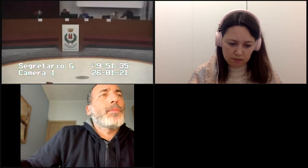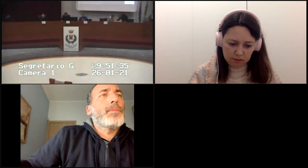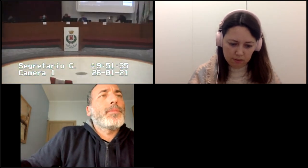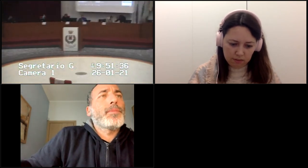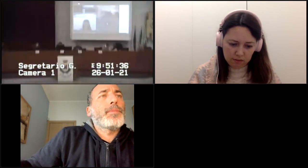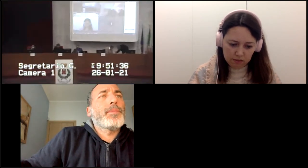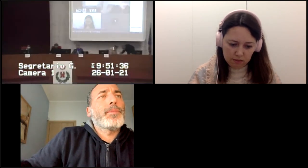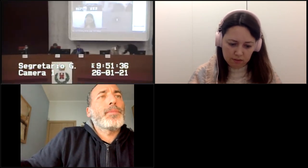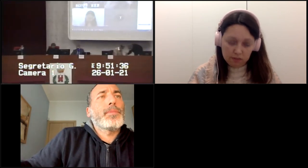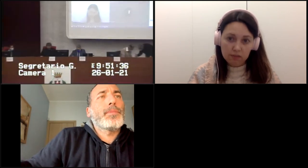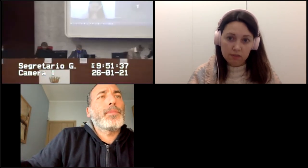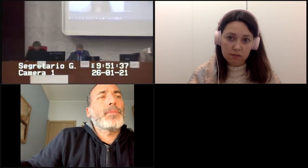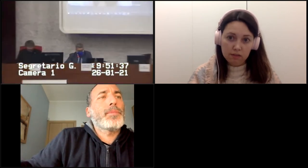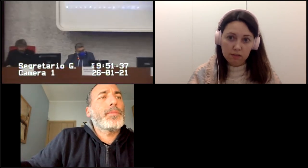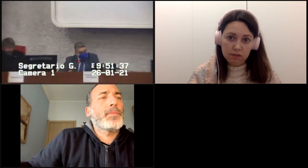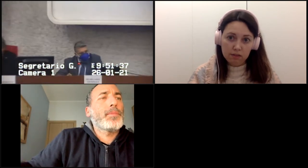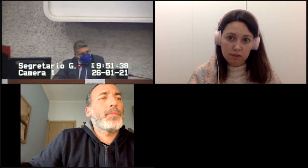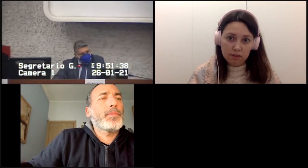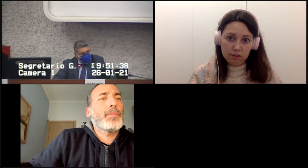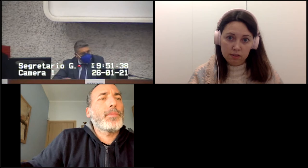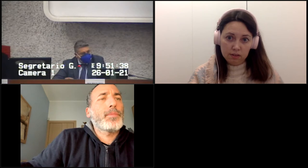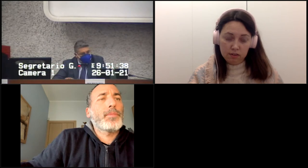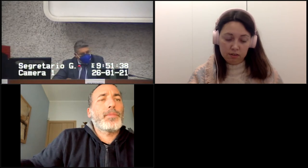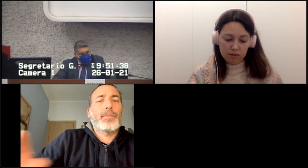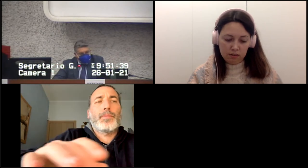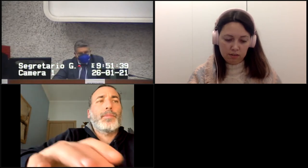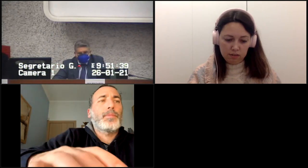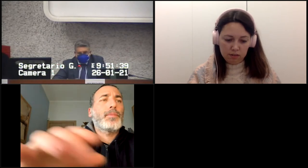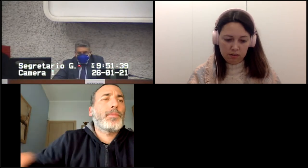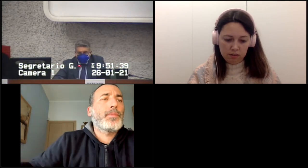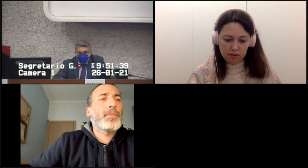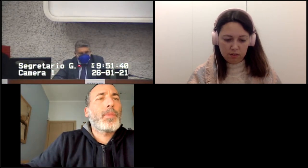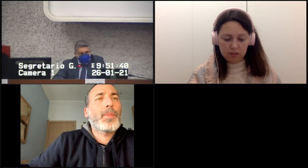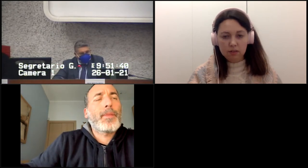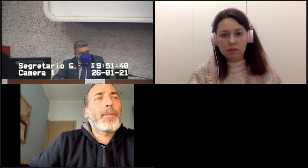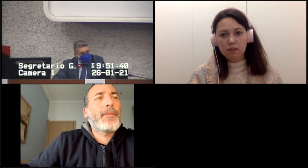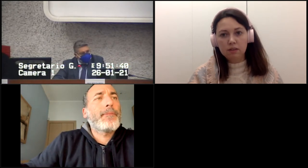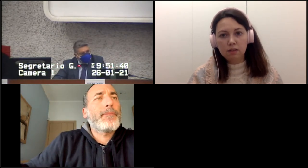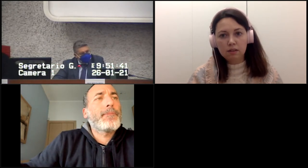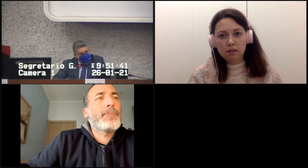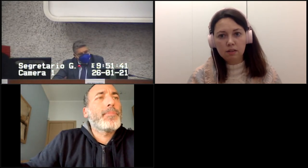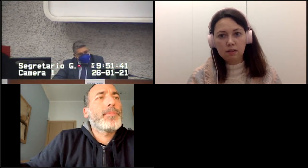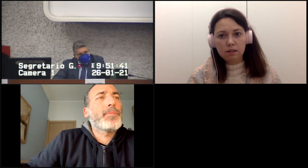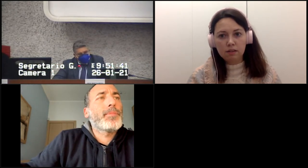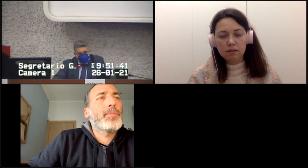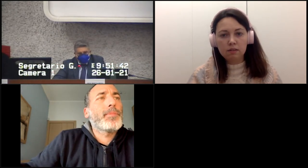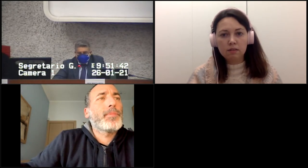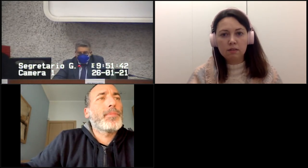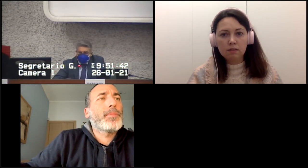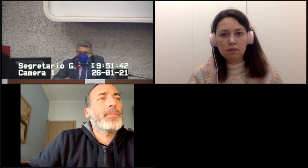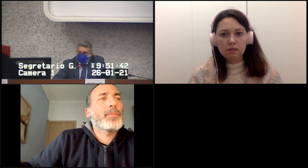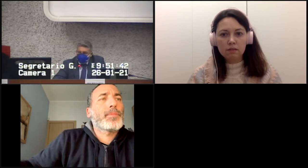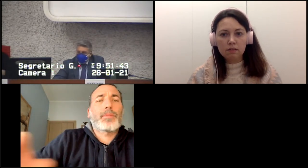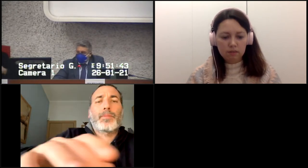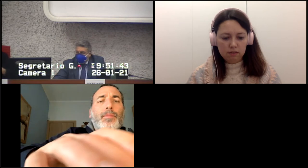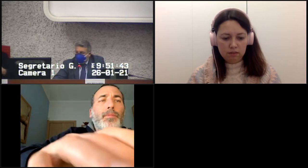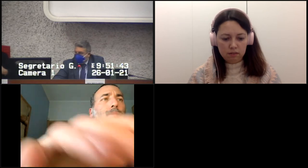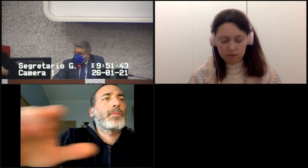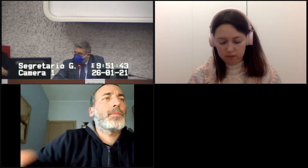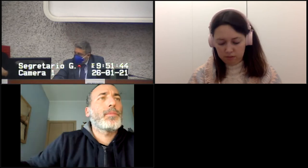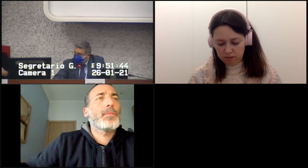Ovviamente l'immediata eseguibilità dell'atto segue i votanti precedenti, quindi 22 votanti,